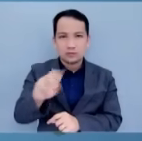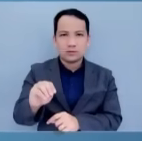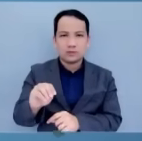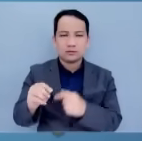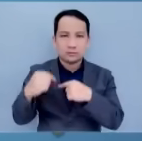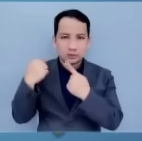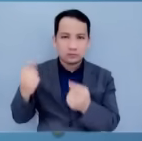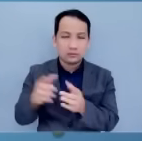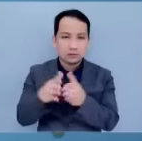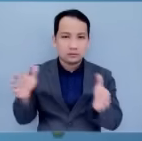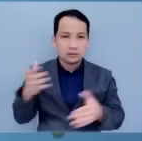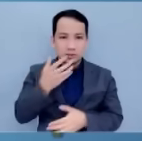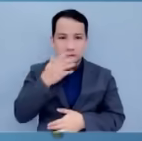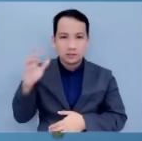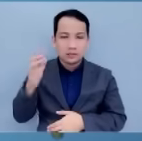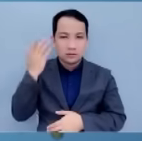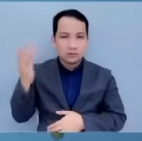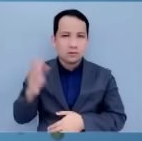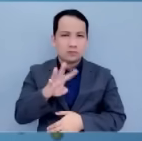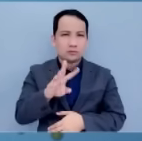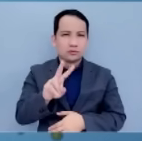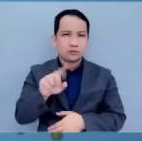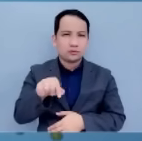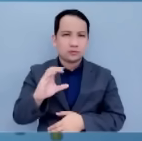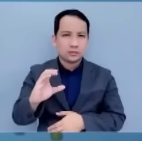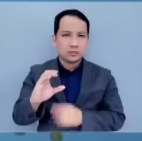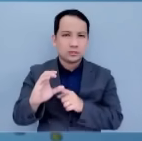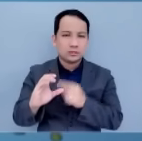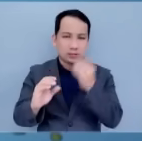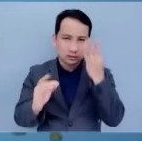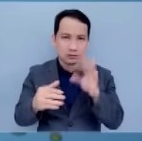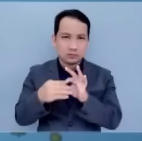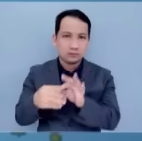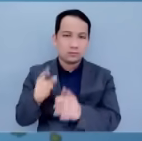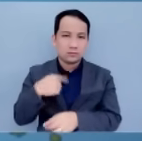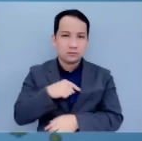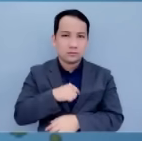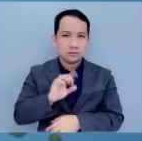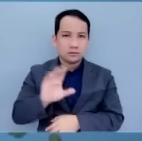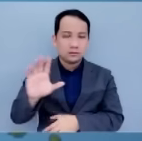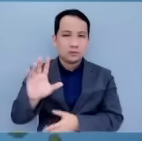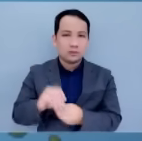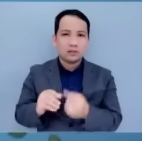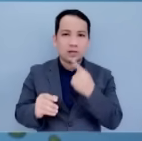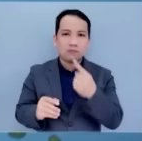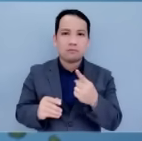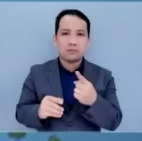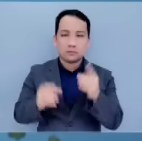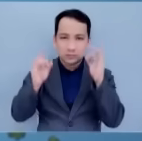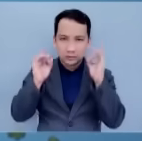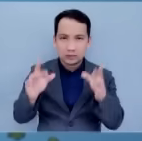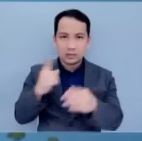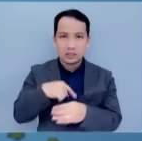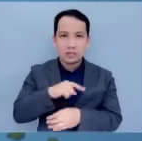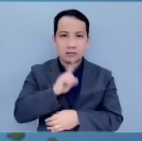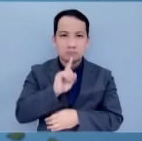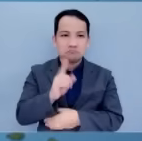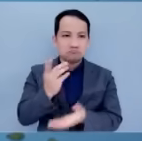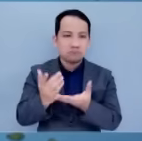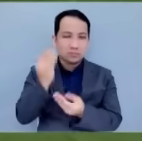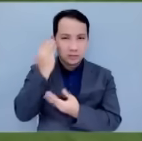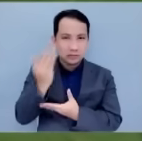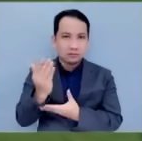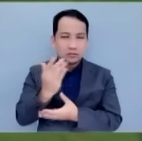sa damang init na umabot sa 42 degrees Celsius ayon sa PAGASA. Nasa danger classification yan kung saan posible ang heat